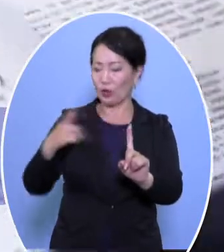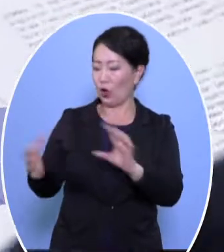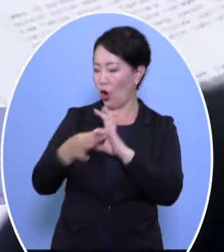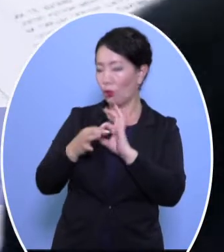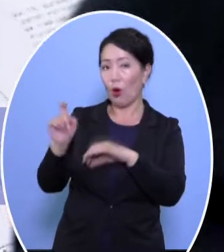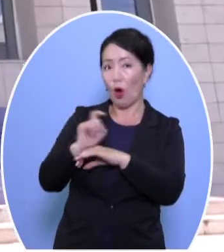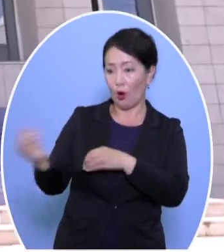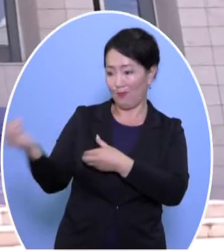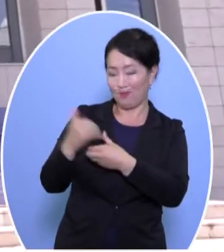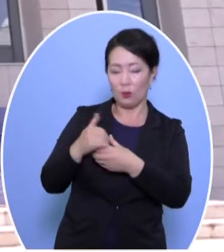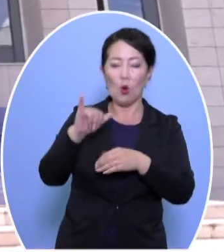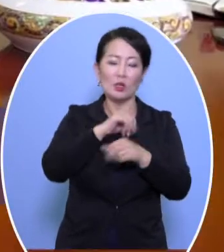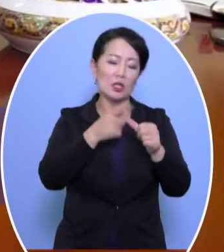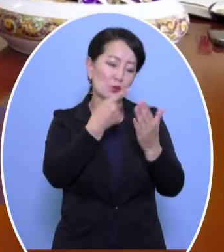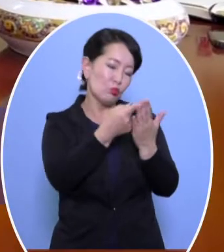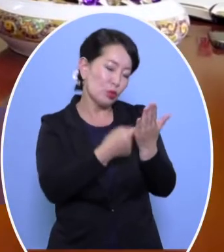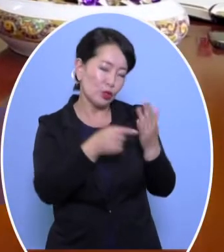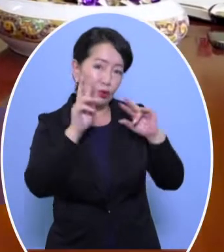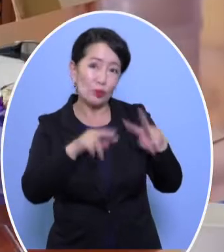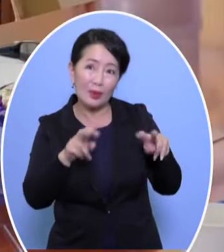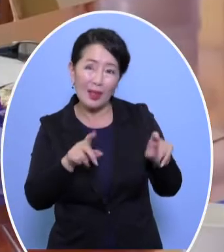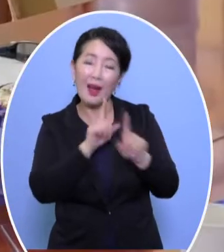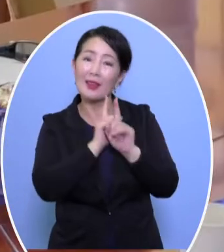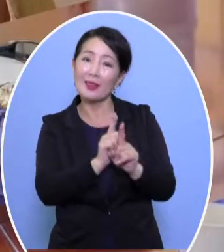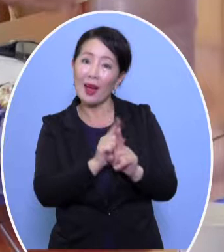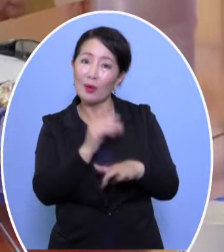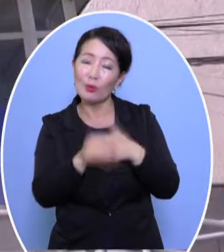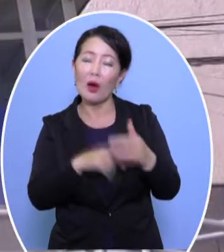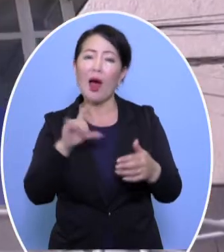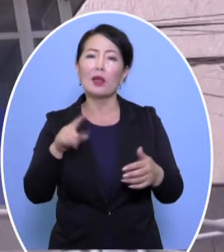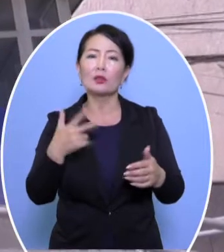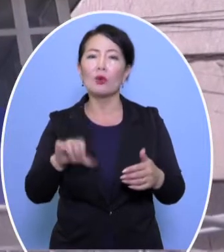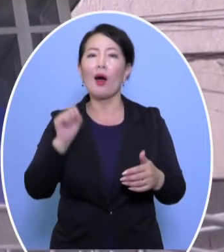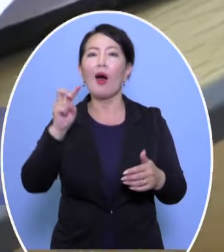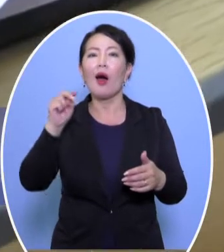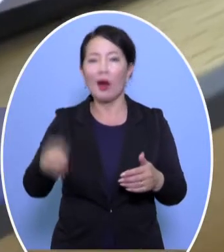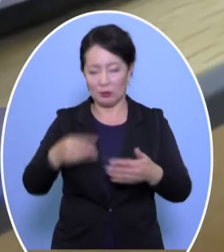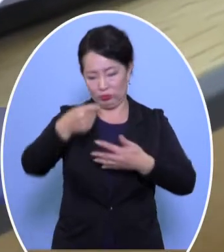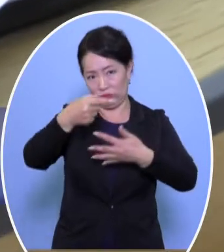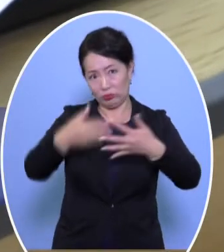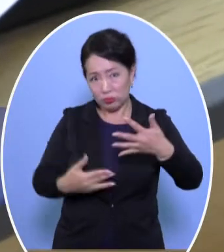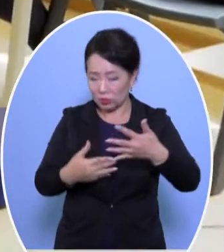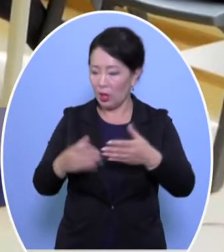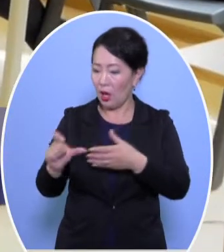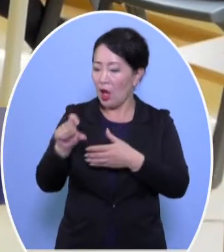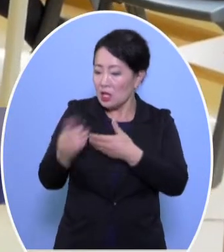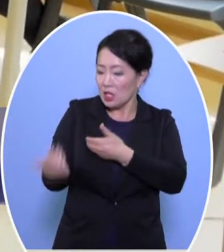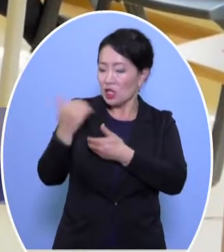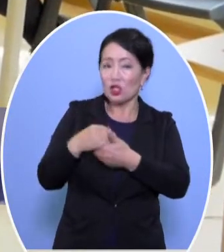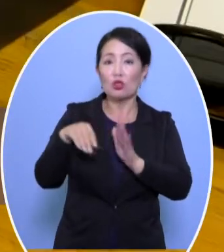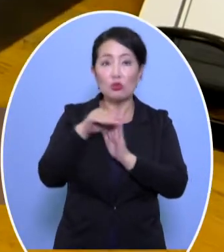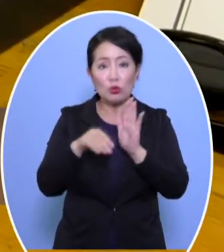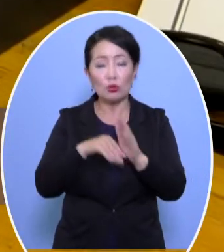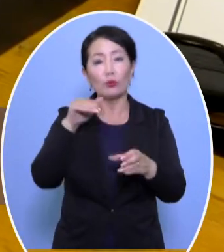харьяа хороо, зовлсын бүртгэлийн судалгаа мэдээлэл, дагаж мөрдөж буй эрх зүйн актуудын жагсаалт, актууд, эсэлтийн журам, дотоод